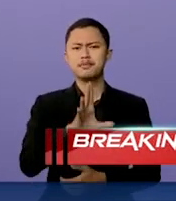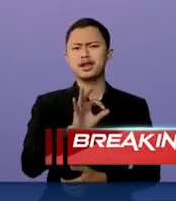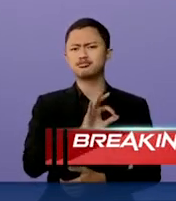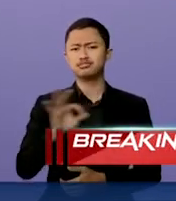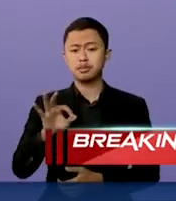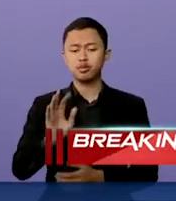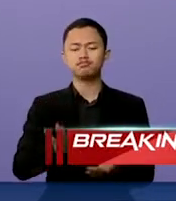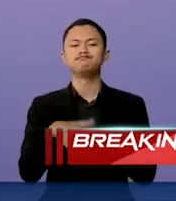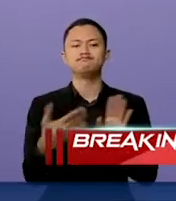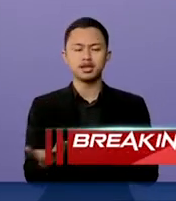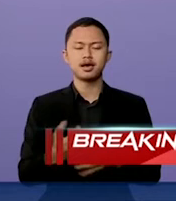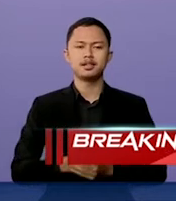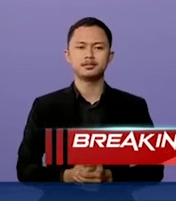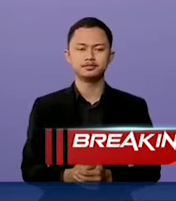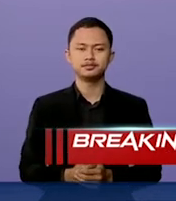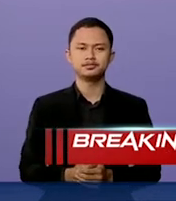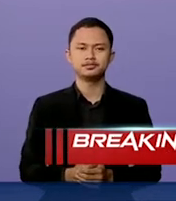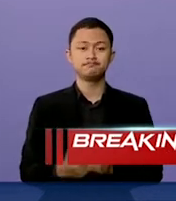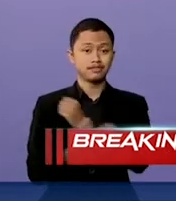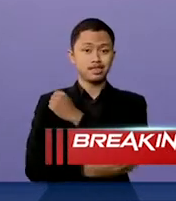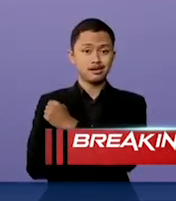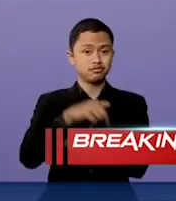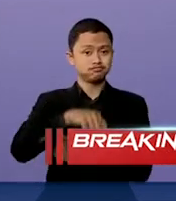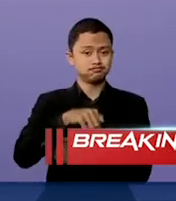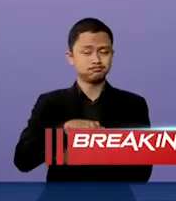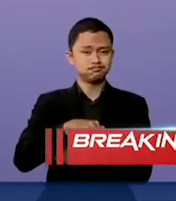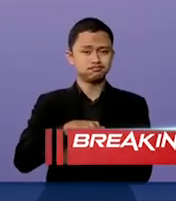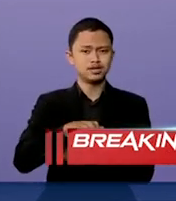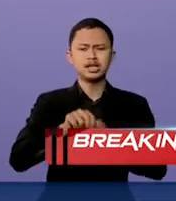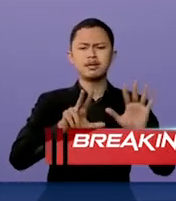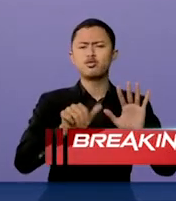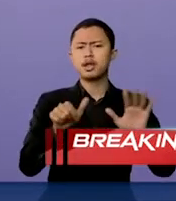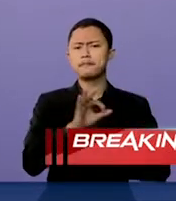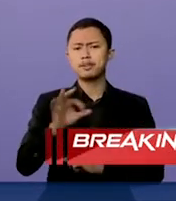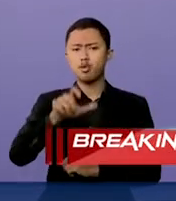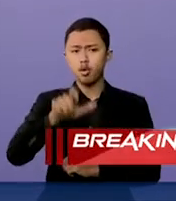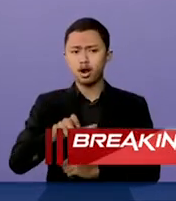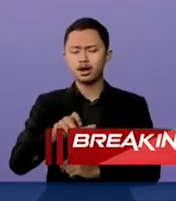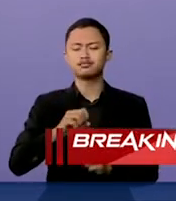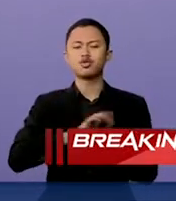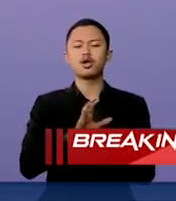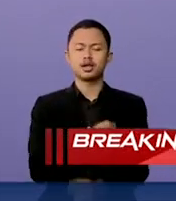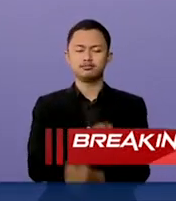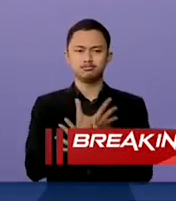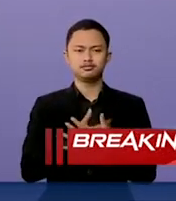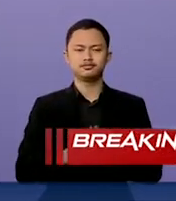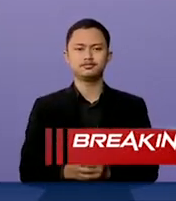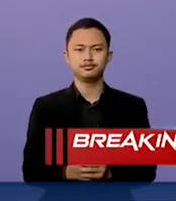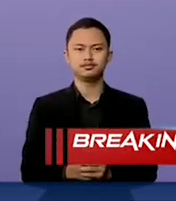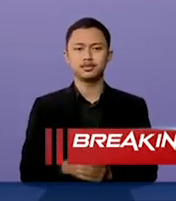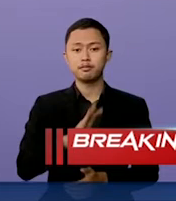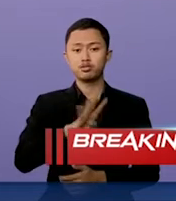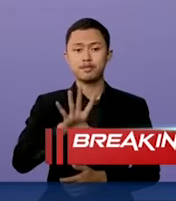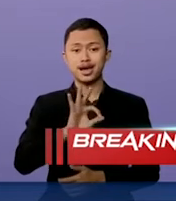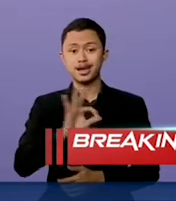mereka meninggal dunia di negara kita sudah lebih dari 86000 orang yang terjangkit virus korona lebih dari